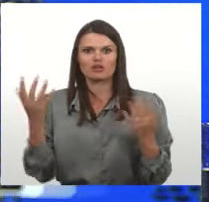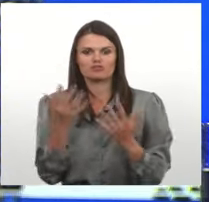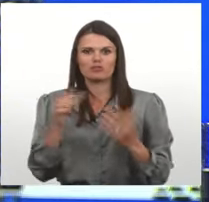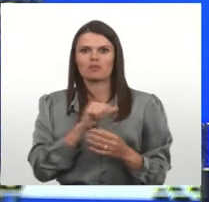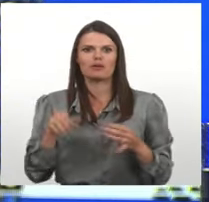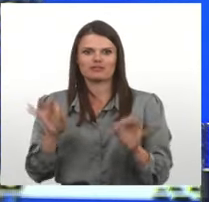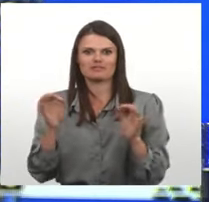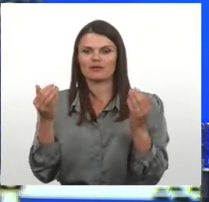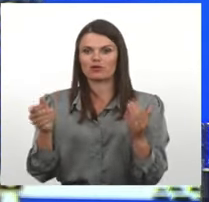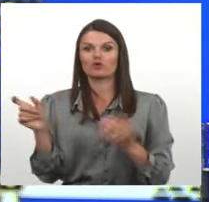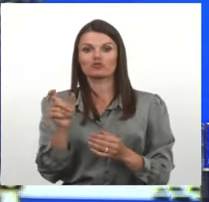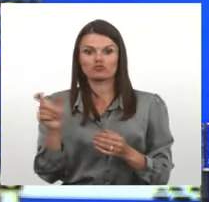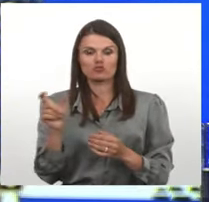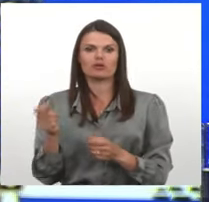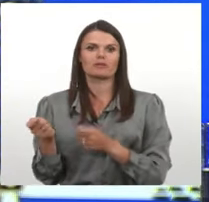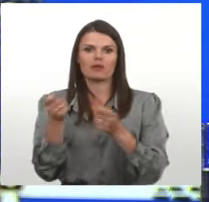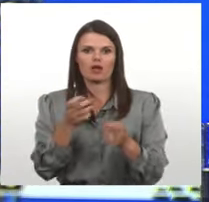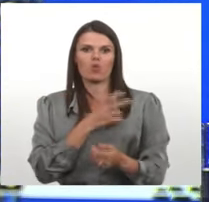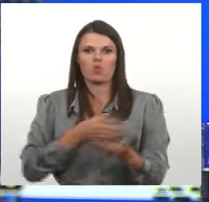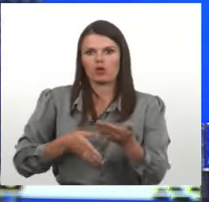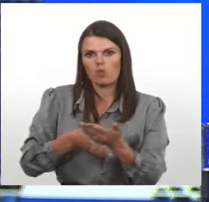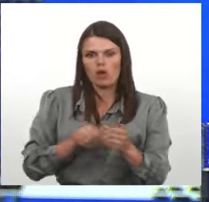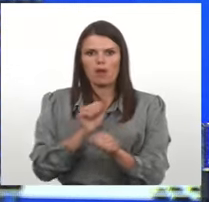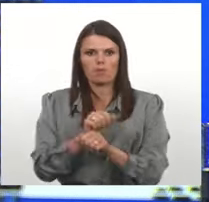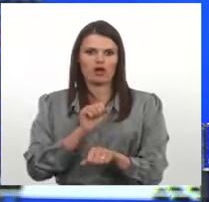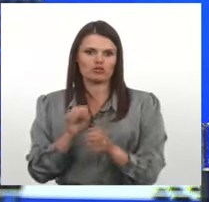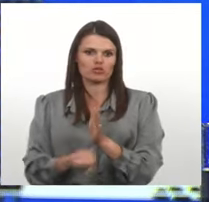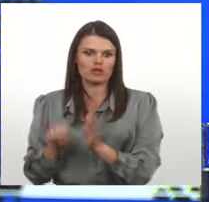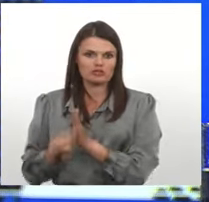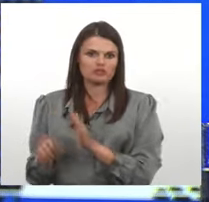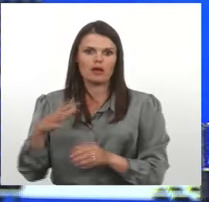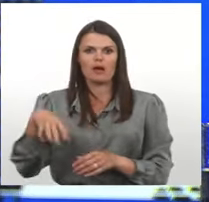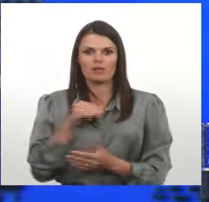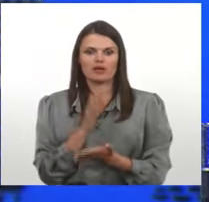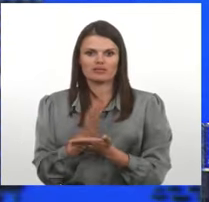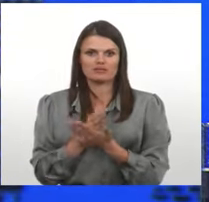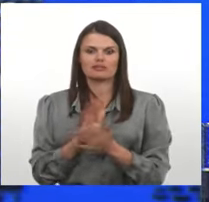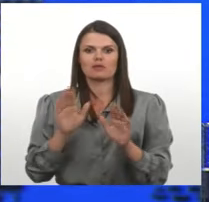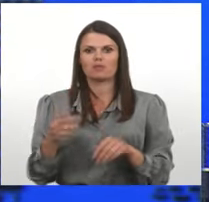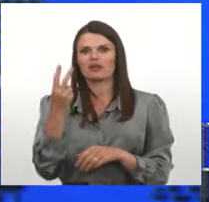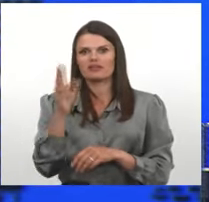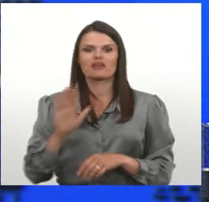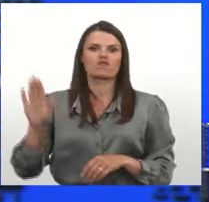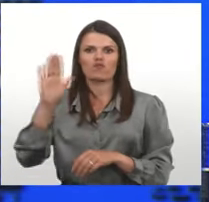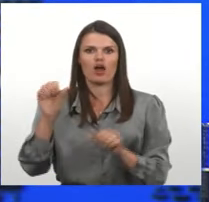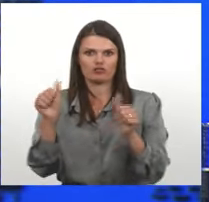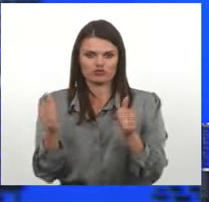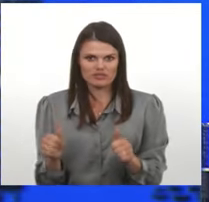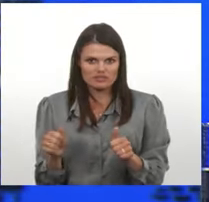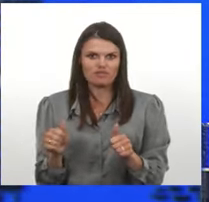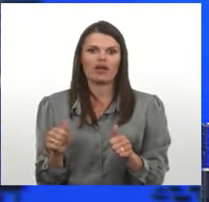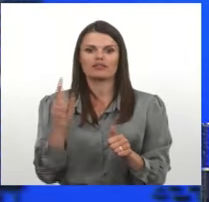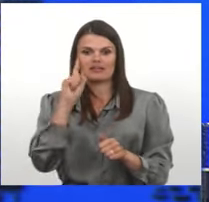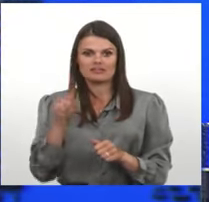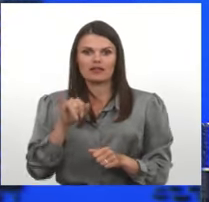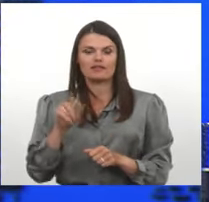svarīgākais šobrīd ir piegādāt humāno palīdzību un, protams, pārtraukt asiņu izliešanu. Mēs esam pār divu valstu risinājumu. Ziniet,